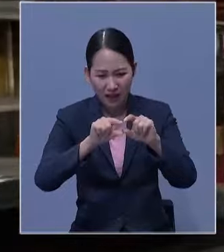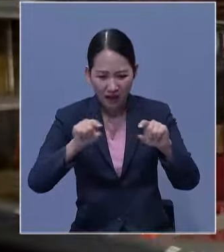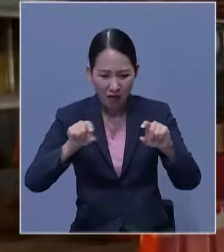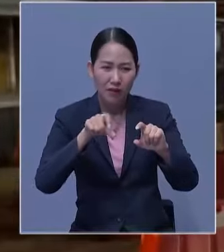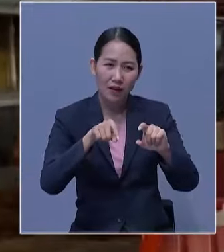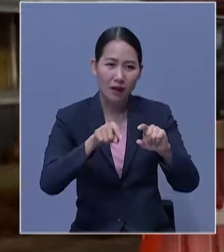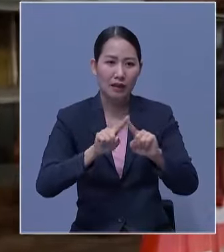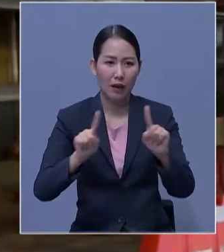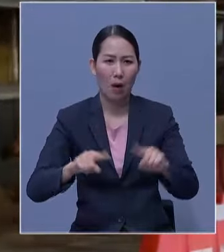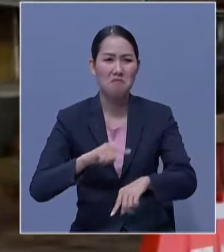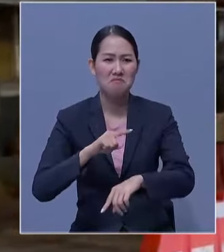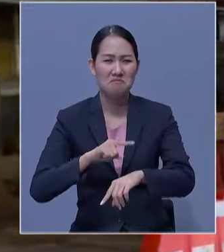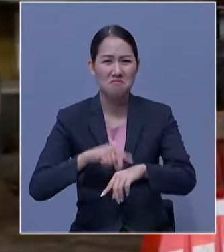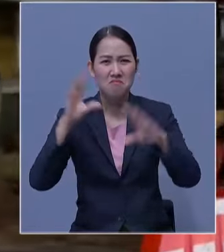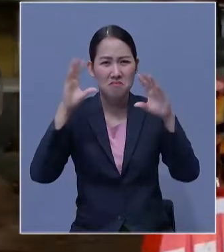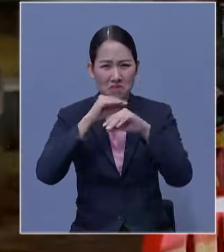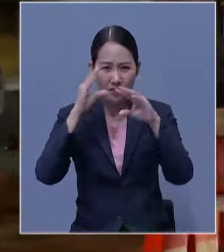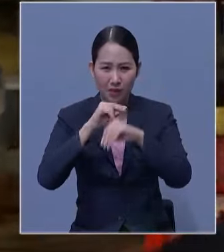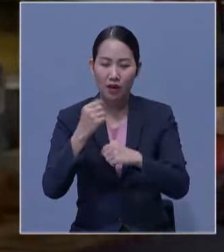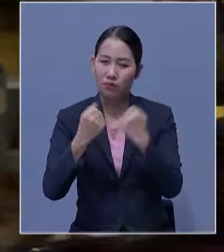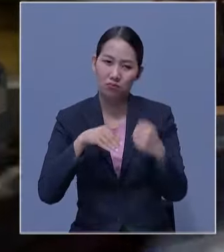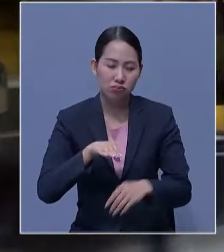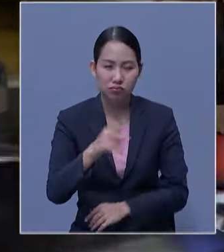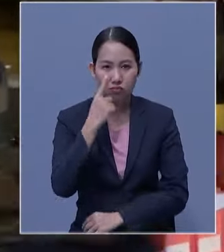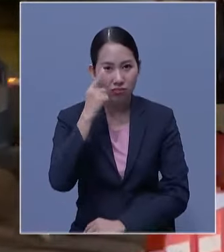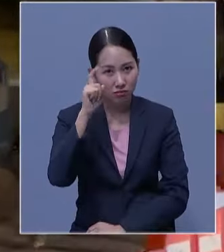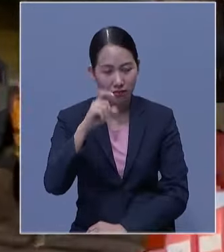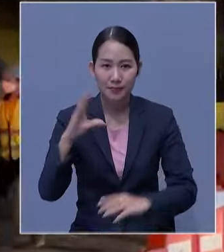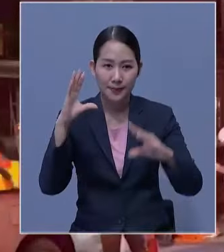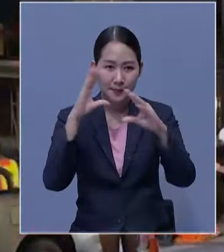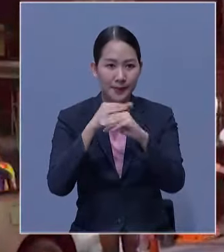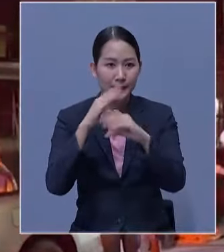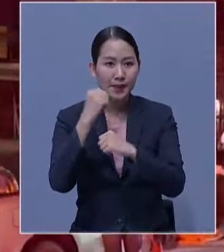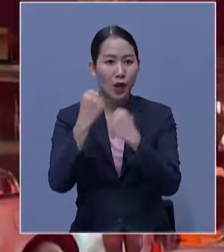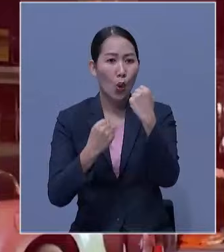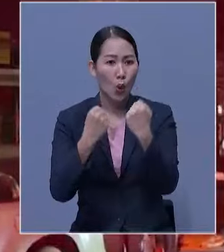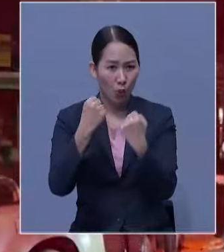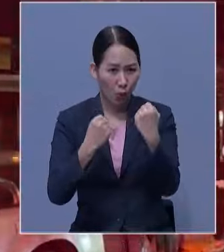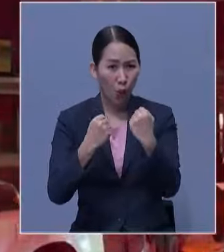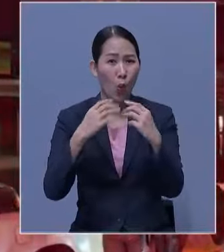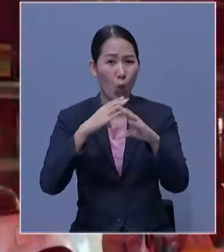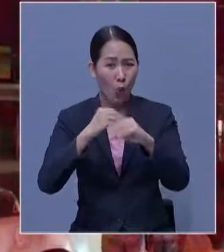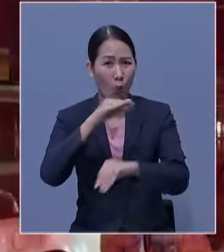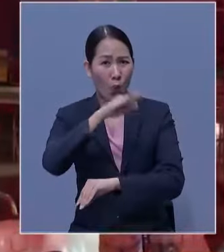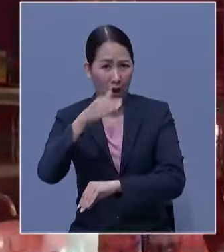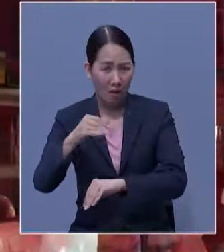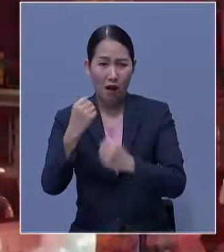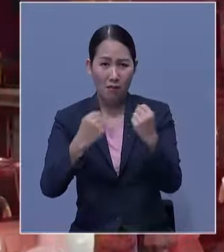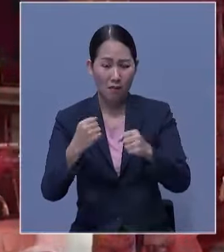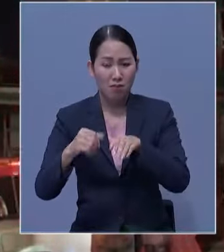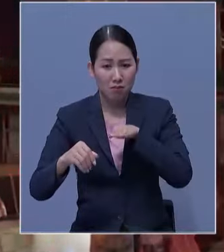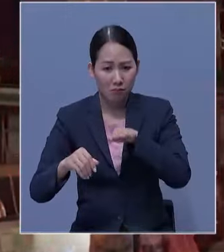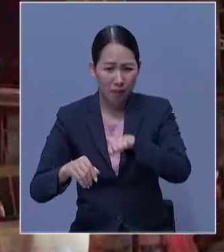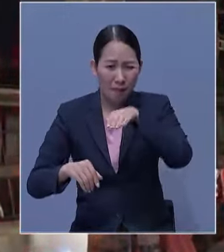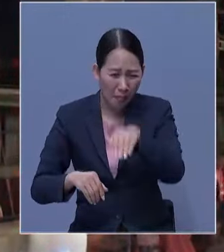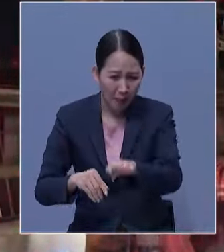ง เพะใทใช้เส้นทนั้กจะค่ข้างรปญหานี้นะคะขณะรถยนตผ่านไปยาง แตกแล้คดดปาศัผ่ามาตนี้จะเป็ยัไนี่ ถ